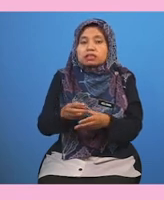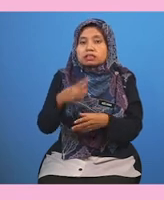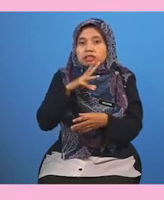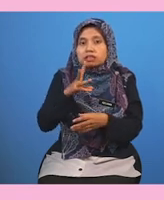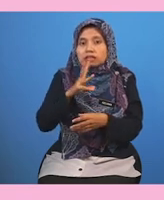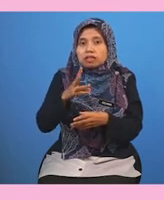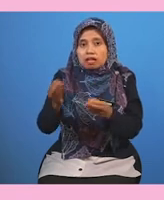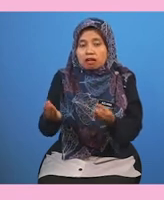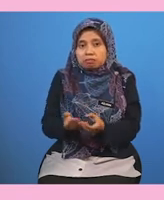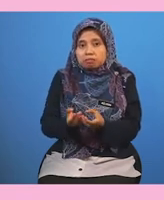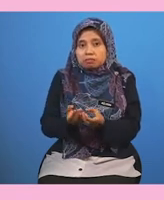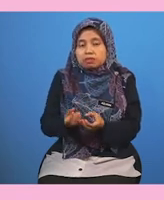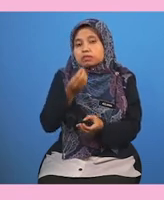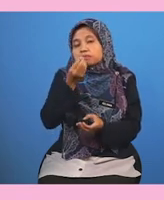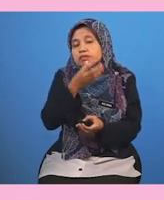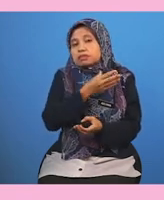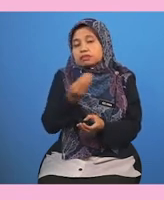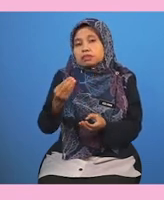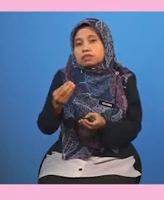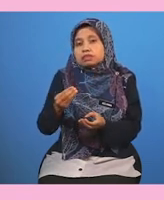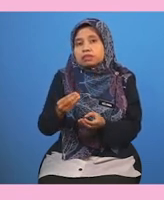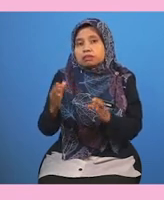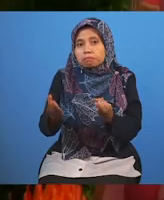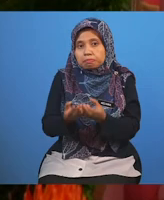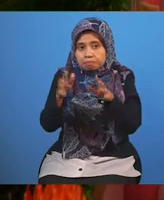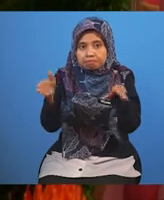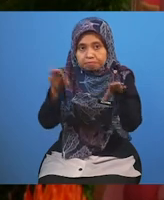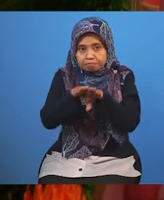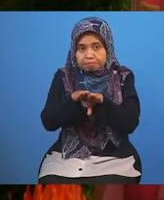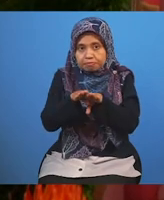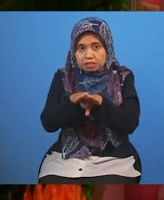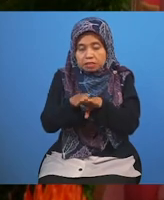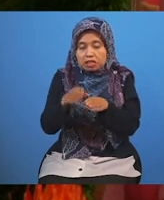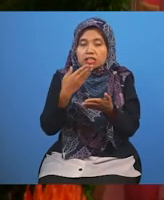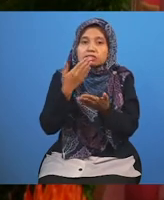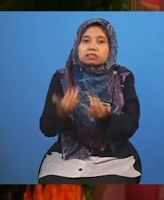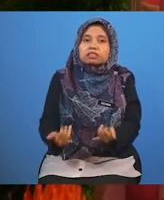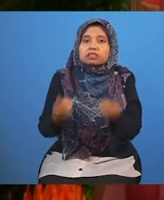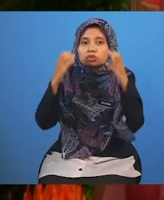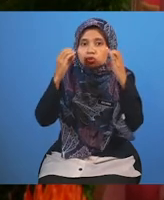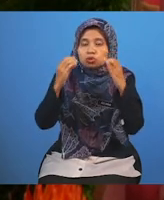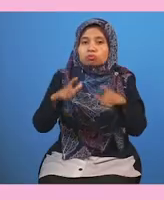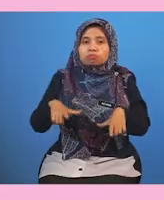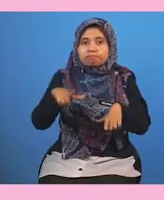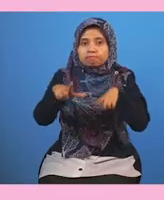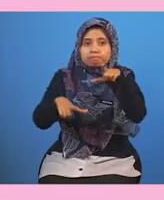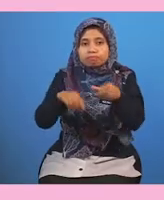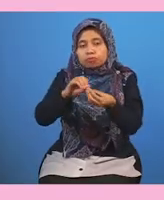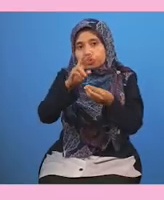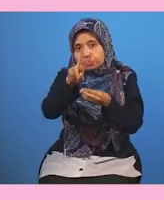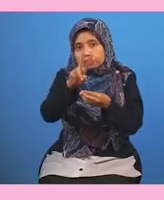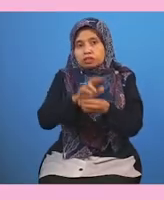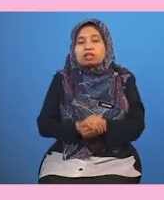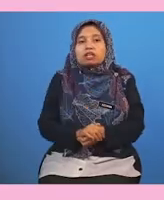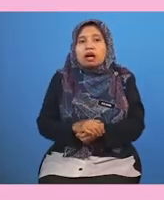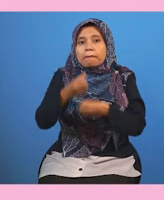bekas makanan dan juga bekas ternakan tertutup. Baiklah, cikgu teruskan dengan langkah kedua.